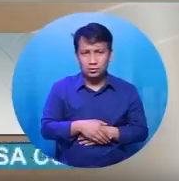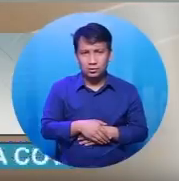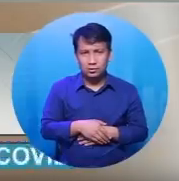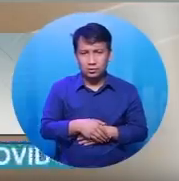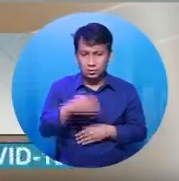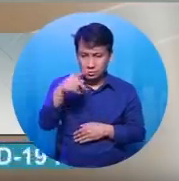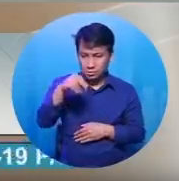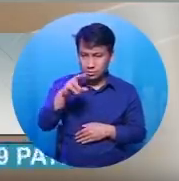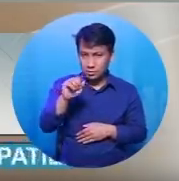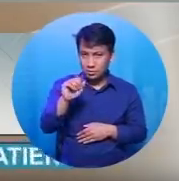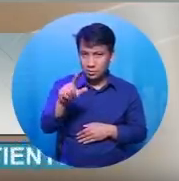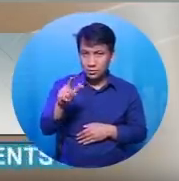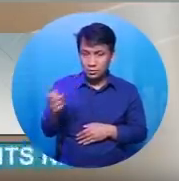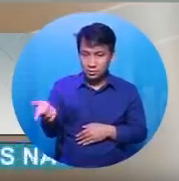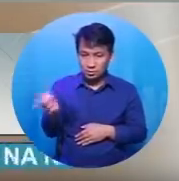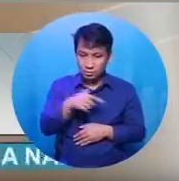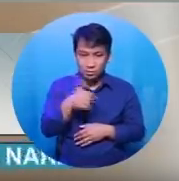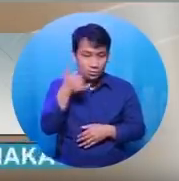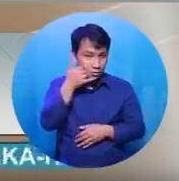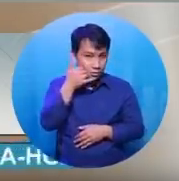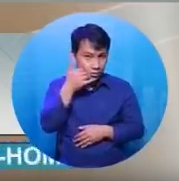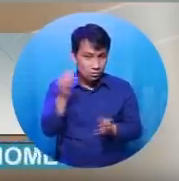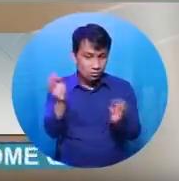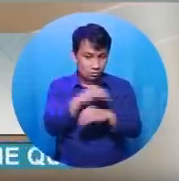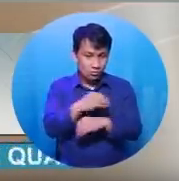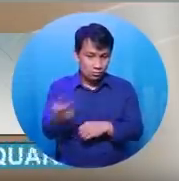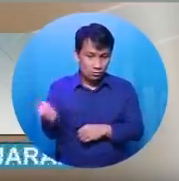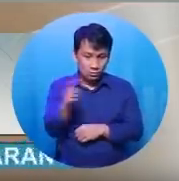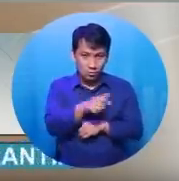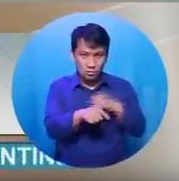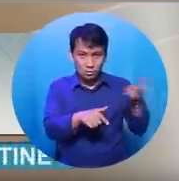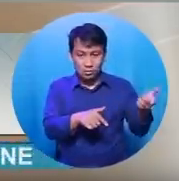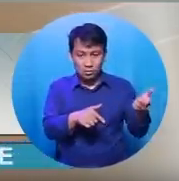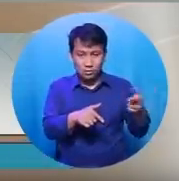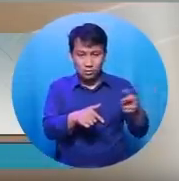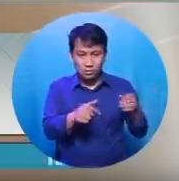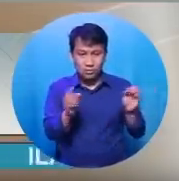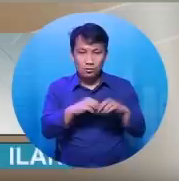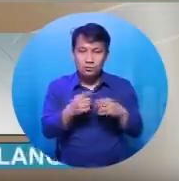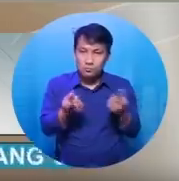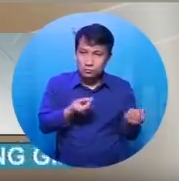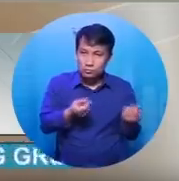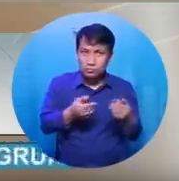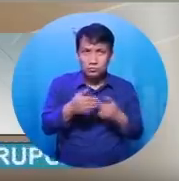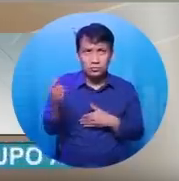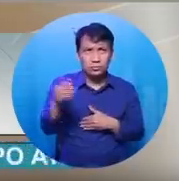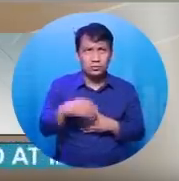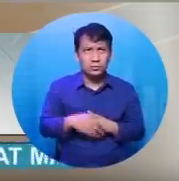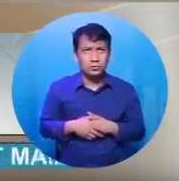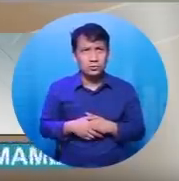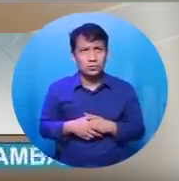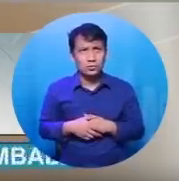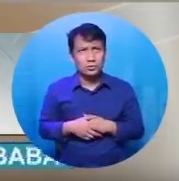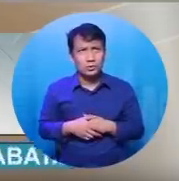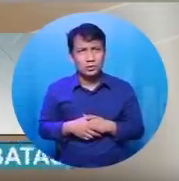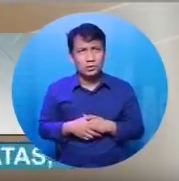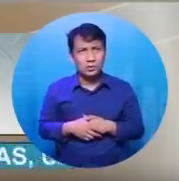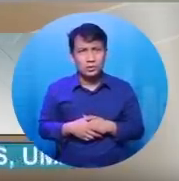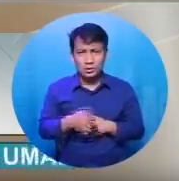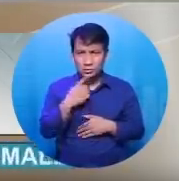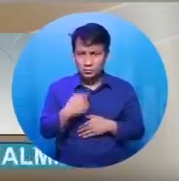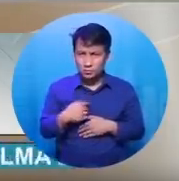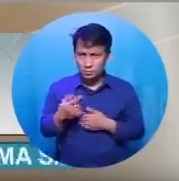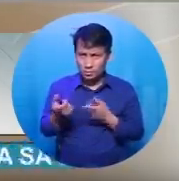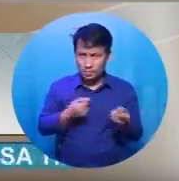card load para po tawagan sila sa office. Makuha po yung ID worker kung ano po yung talagang nangyari. Di ba dapat, ma'am, pag